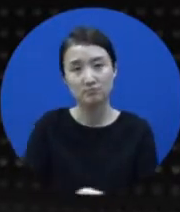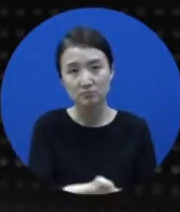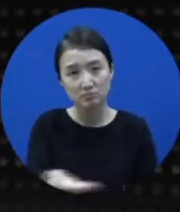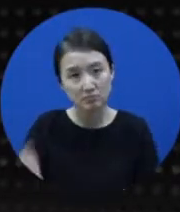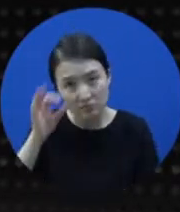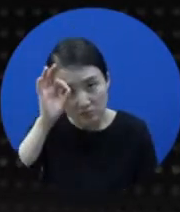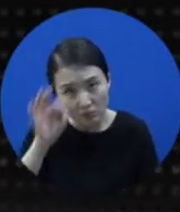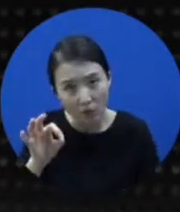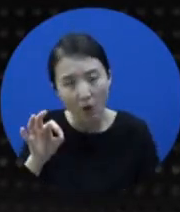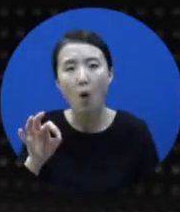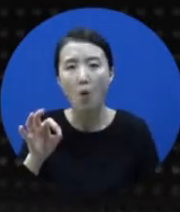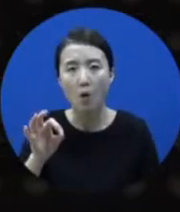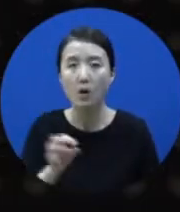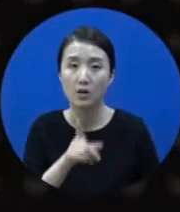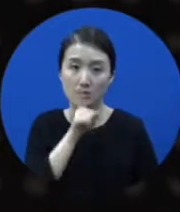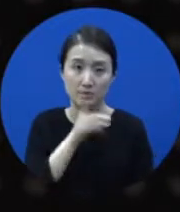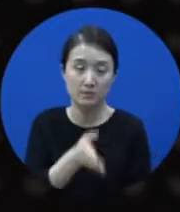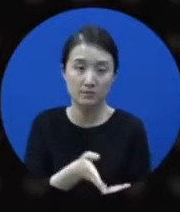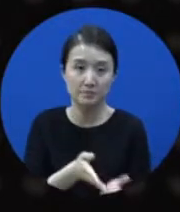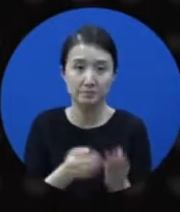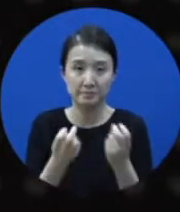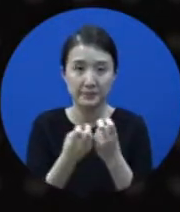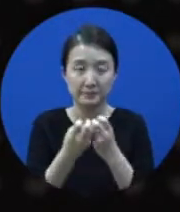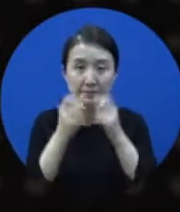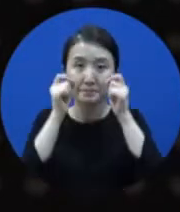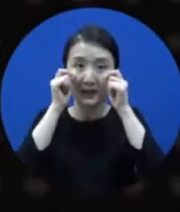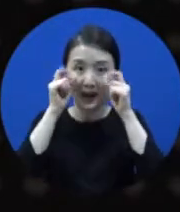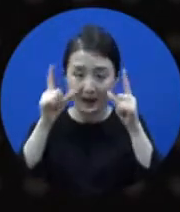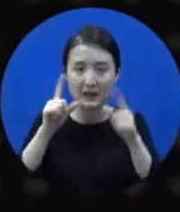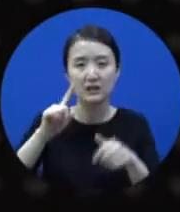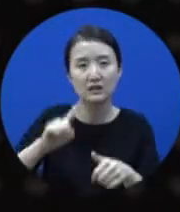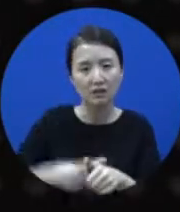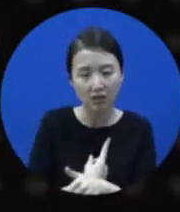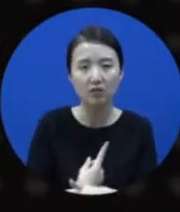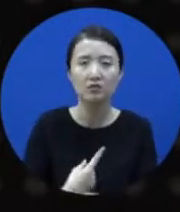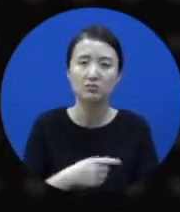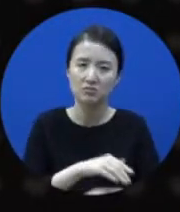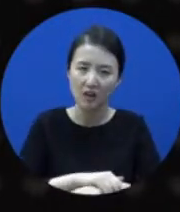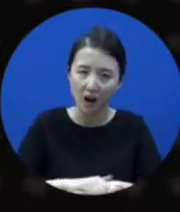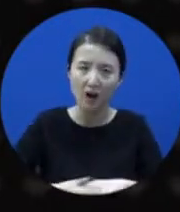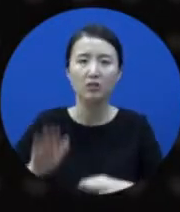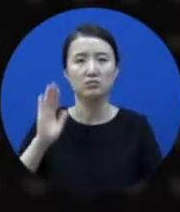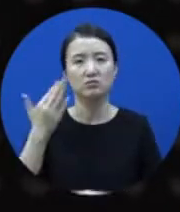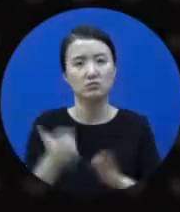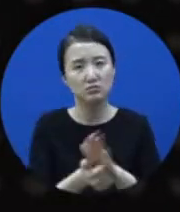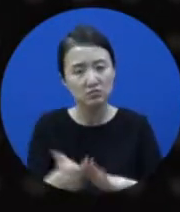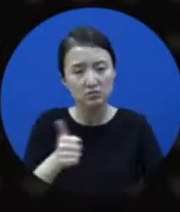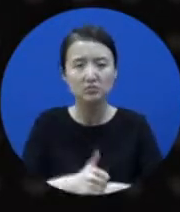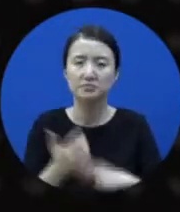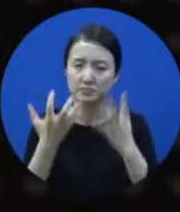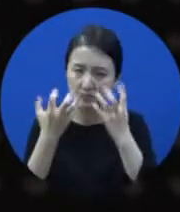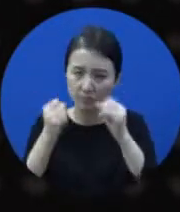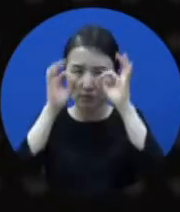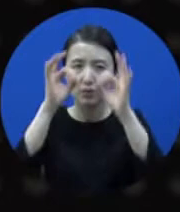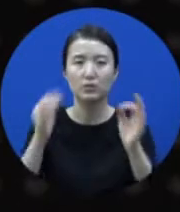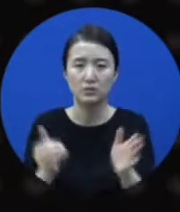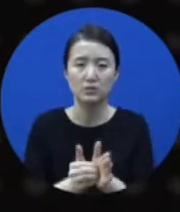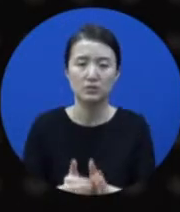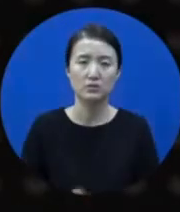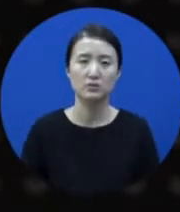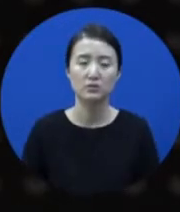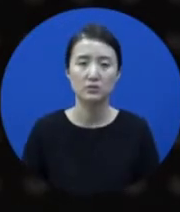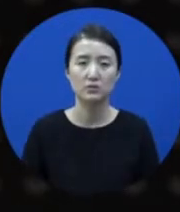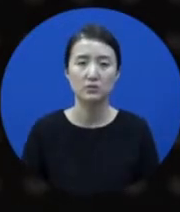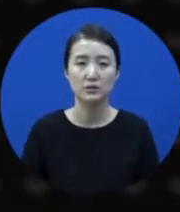것을 많이 봤습니다. 그래서 스피치가 얼마나 중요한지 여러분 다시 한번 좀 생각을 한번 해보셨으면 좋겠고요. 자 그렇다면 말을 잘하고